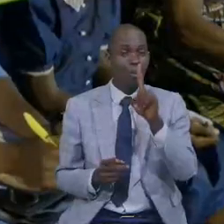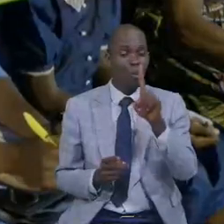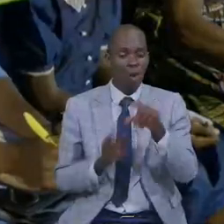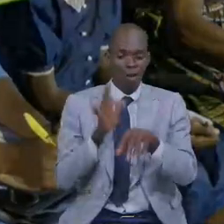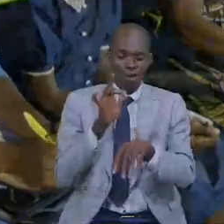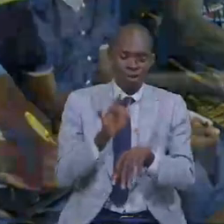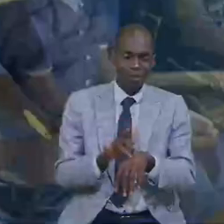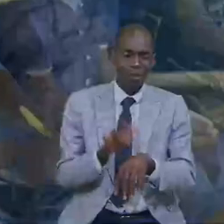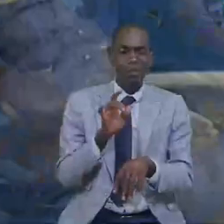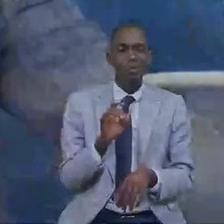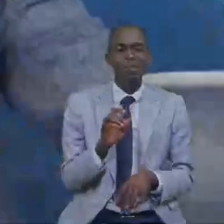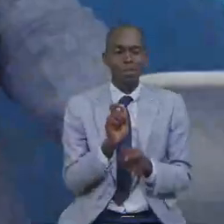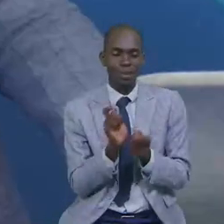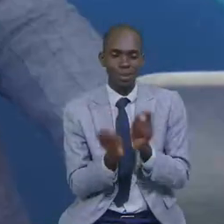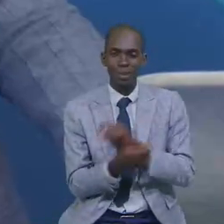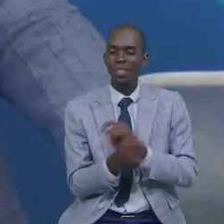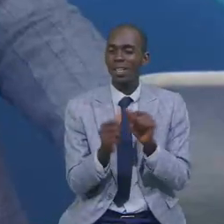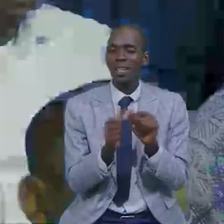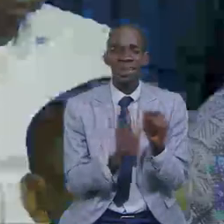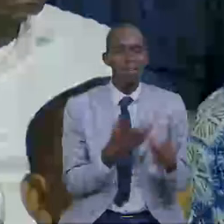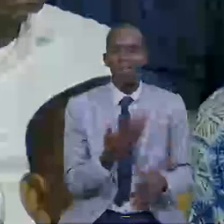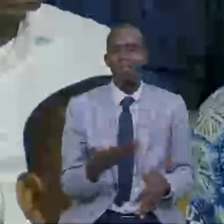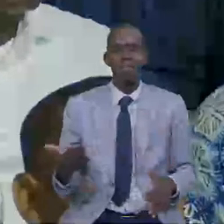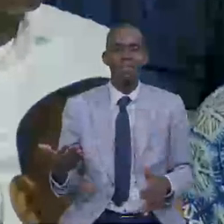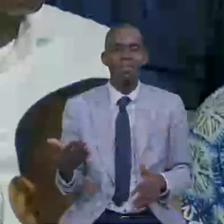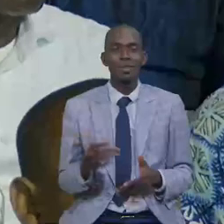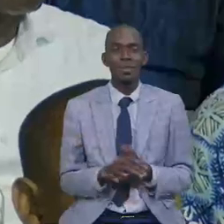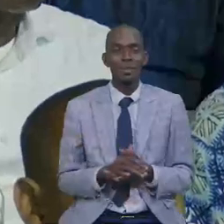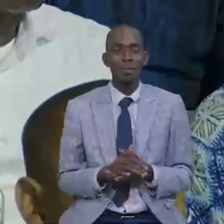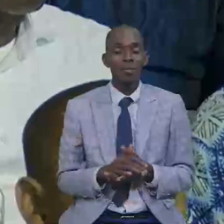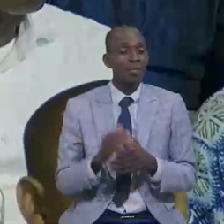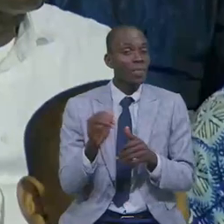une seule touche change tout